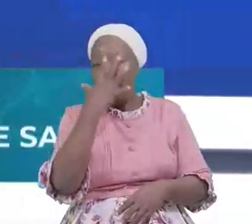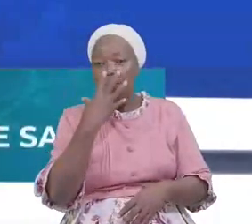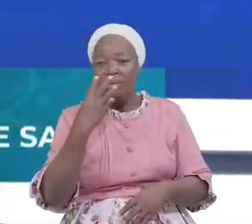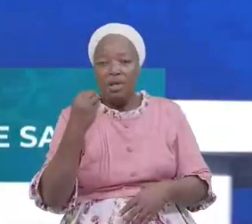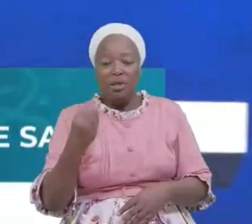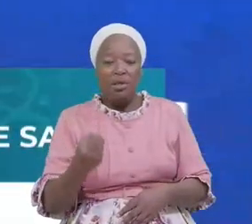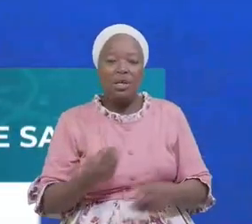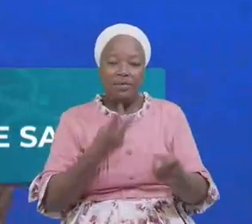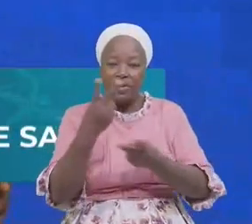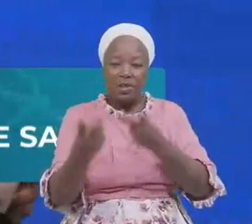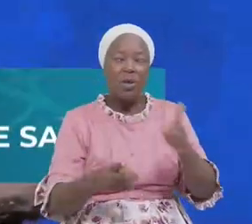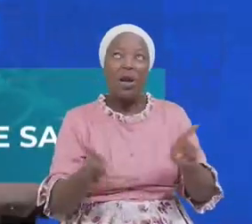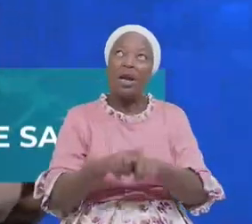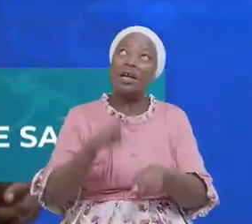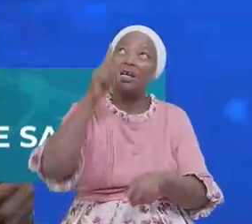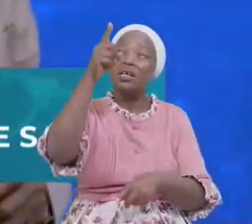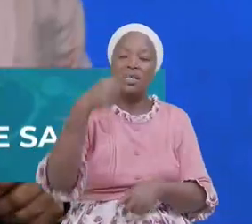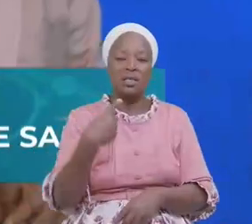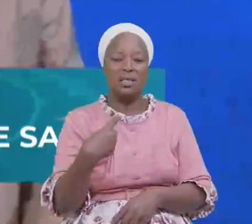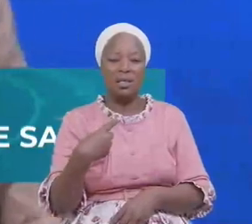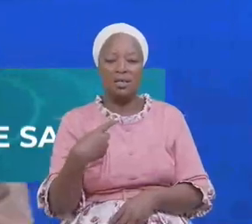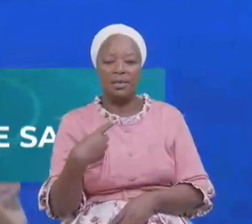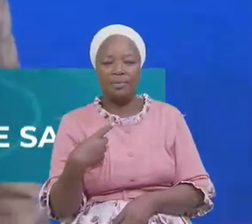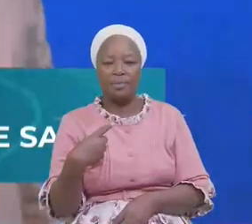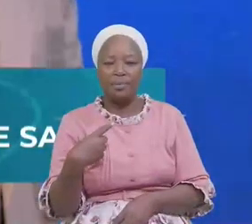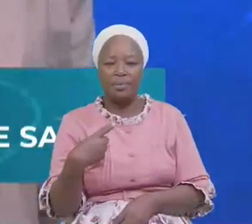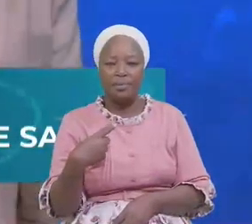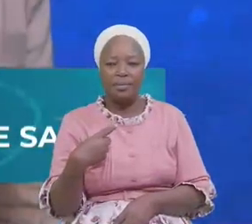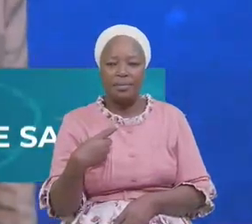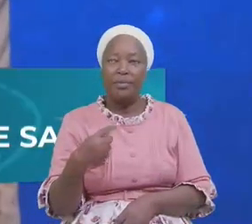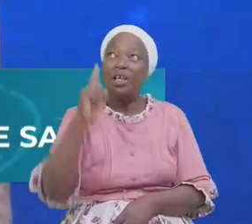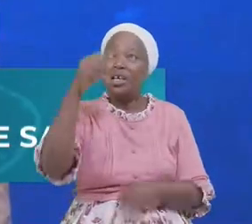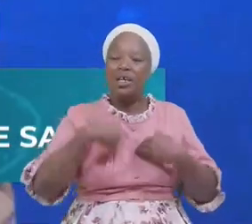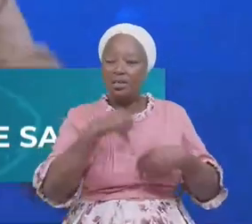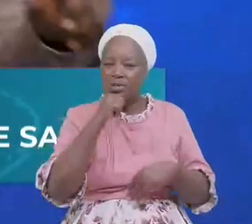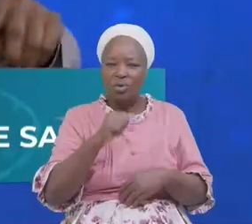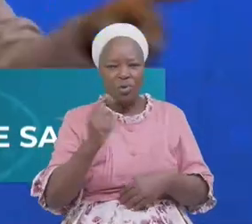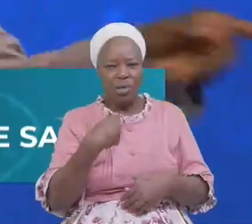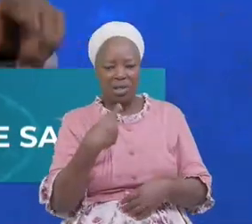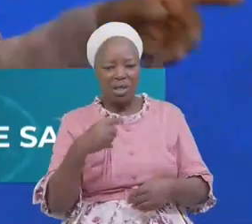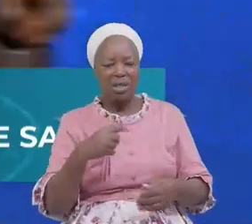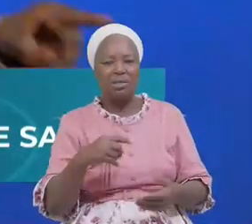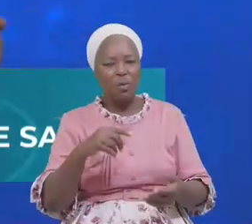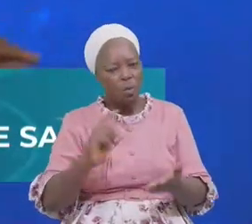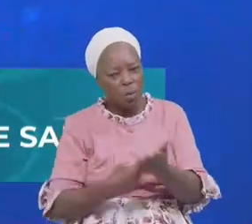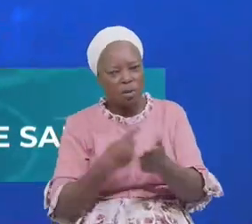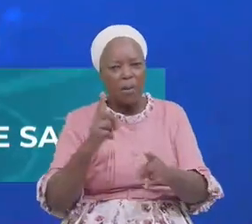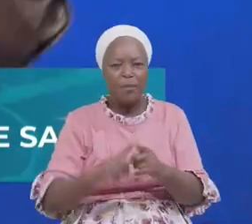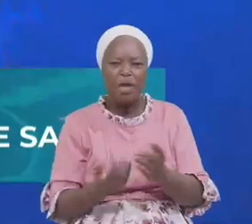Et mon thème de ce soir, c'est la visitation divine et spectaculaire, comme il avait annoncé.